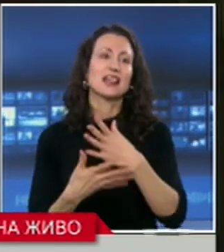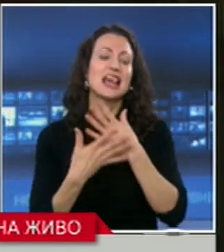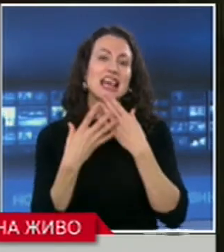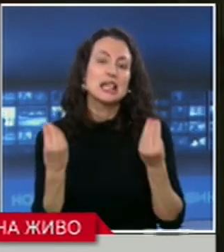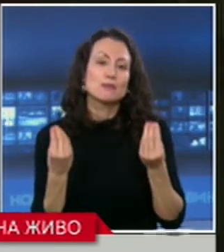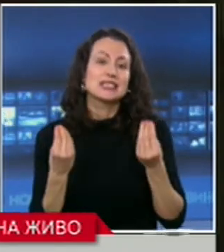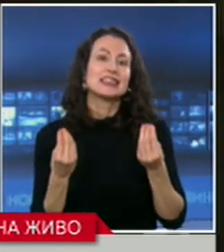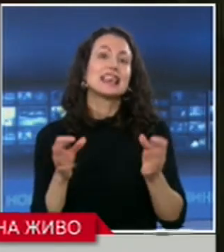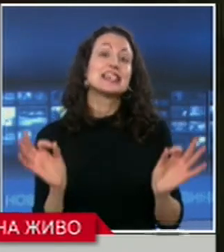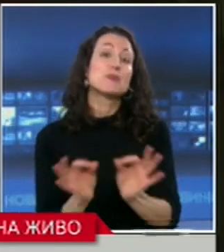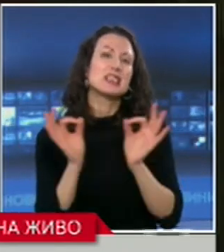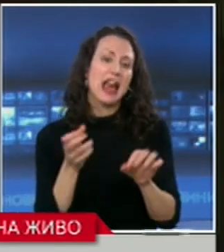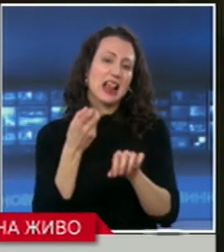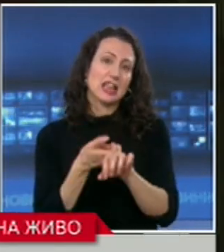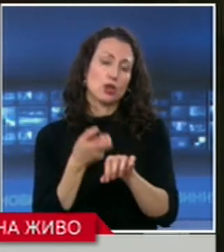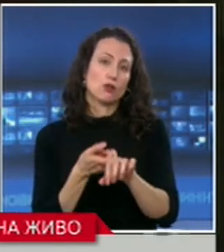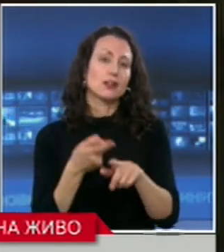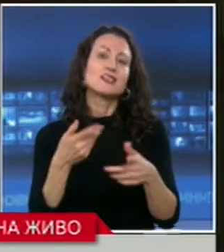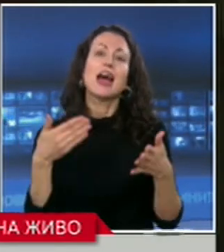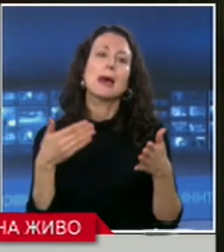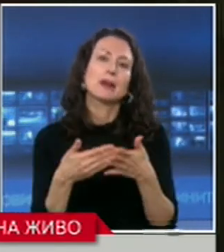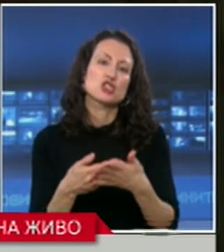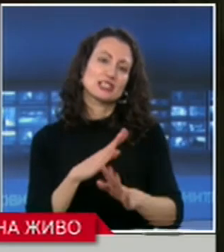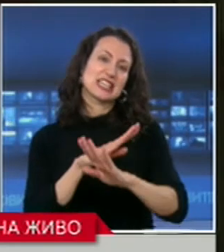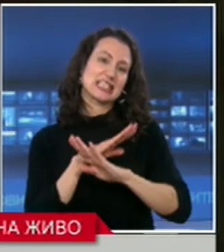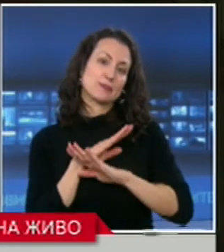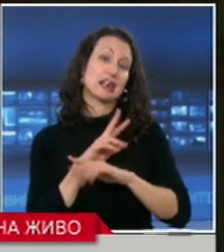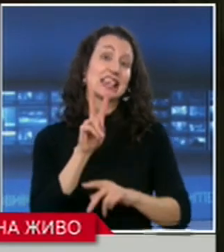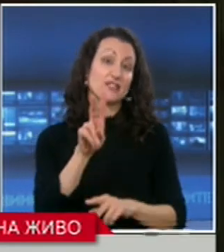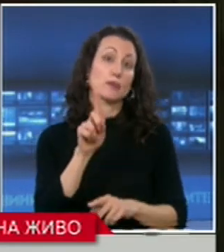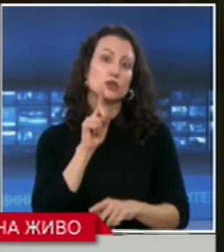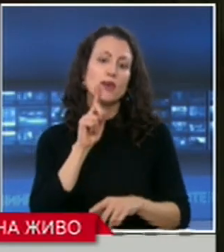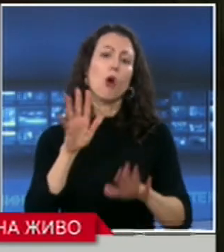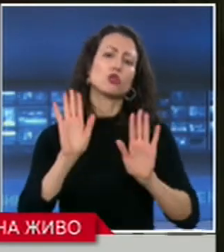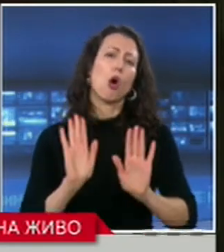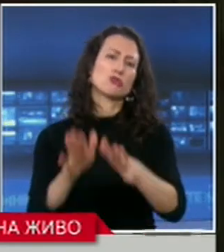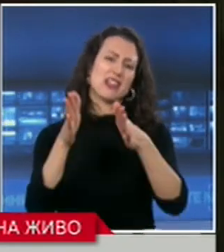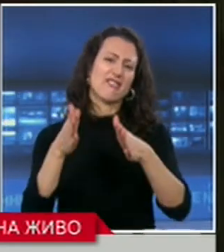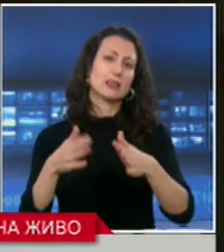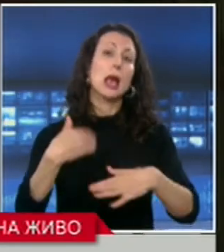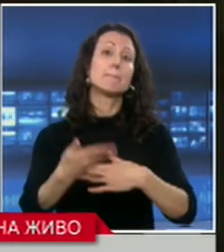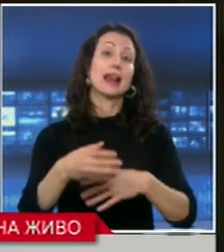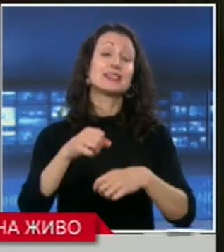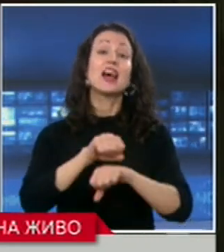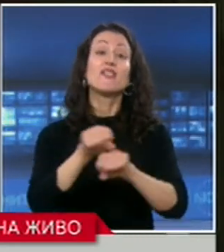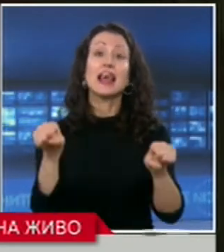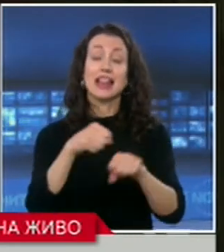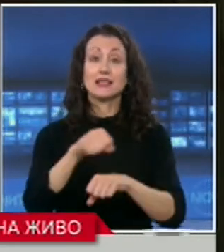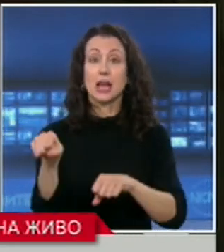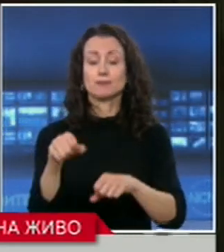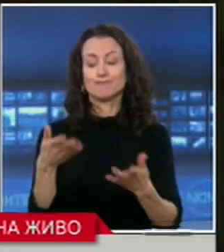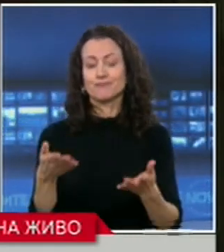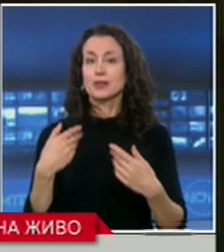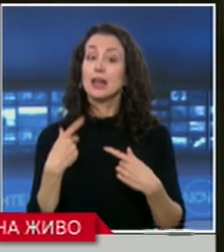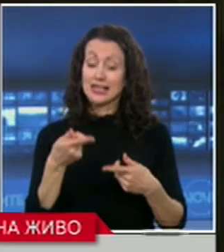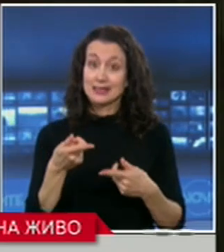с двамата починали пациенти, изоставени пред вратата на клиниката по токсикология. Тази вечер спешно в Пловдив пристигна здравният